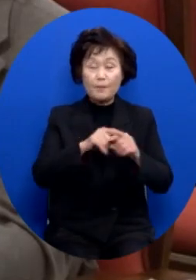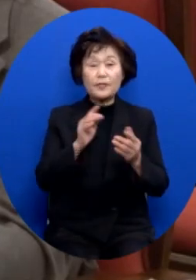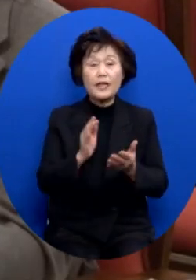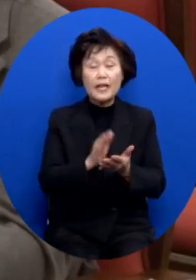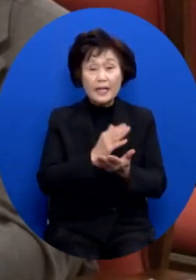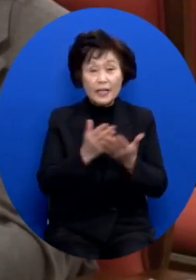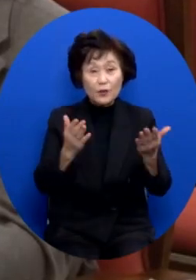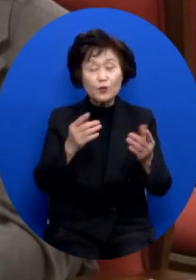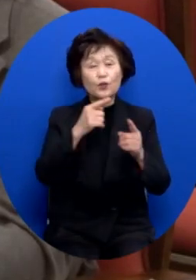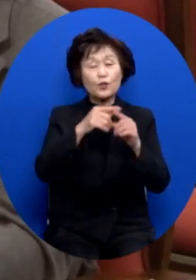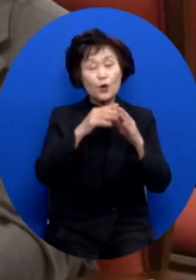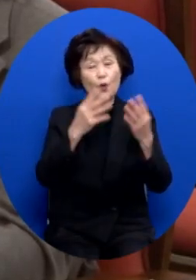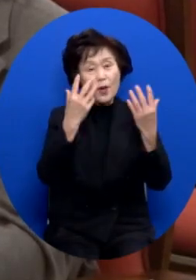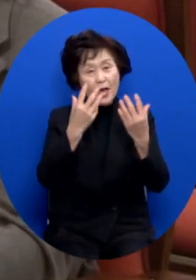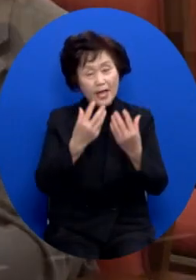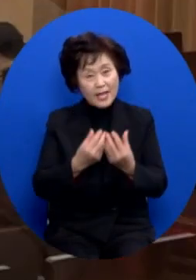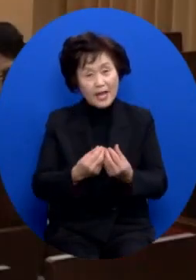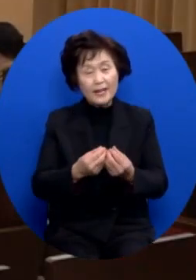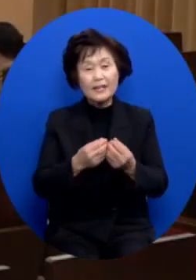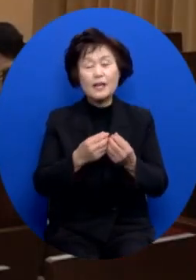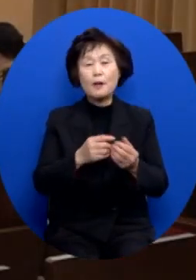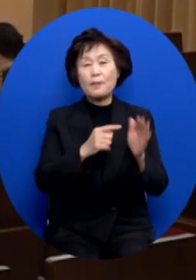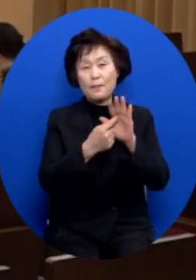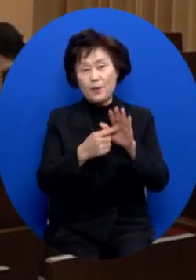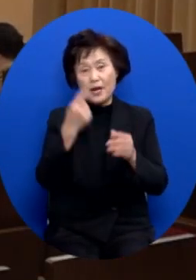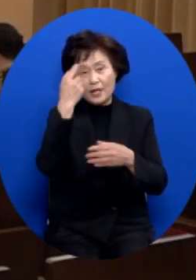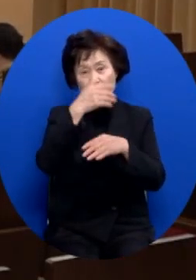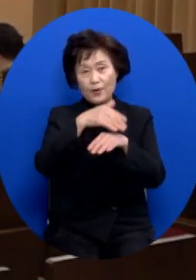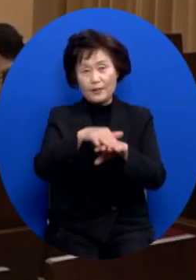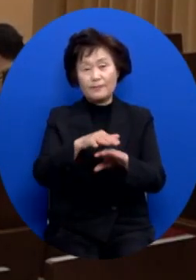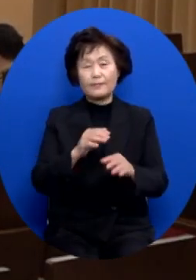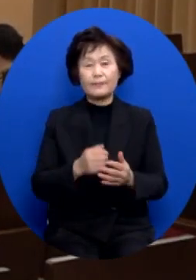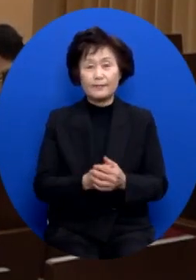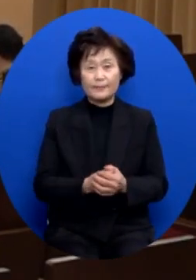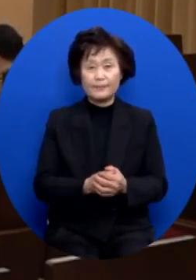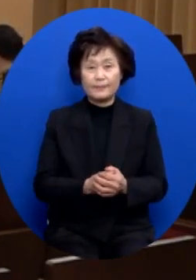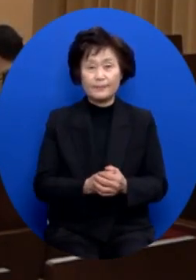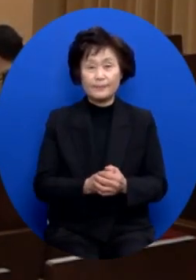나누는 교회의 사례를 나눌 예정입니다. CTS 뉴스 김인혜입니다.